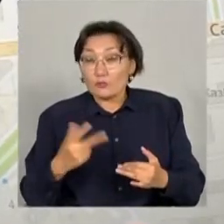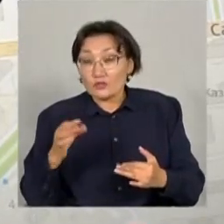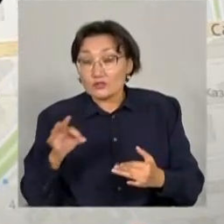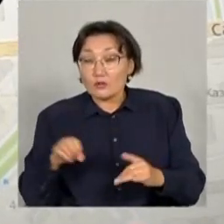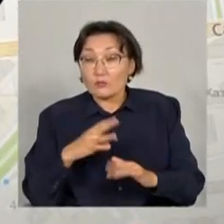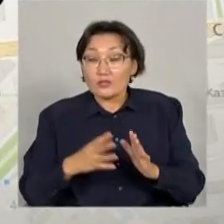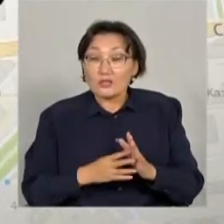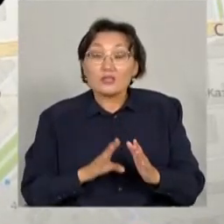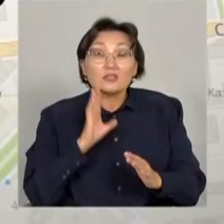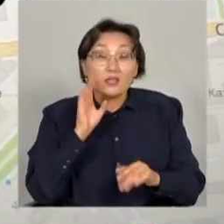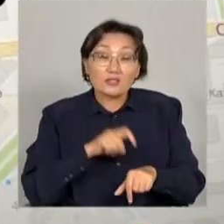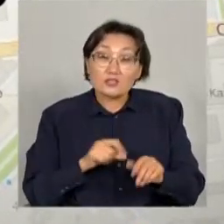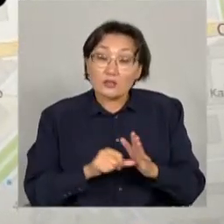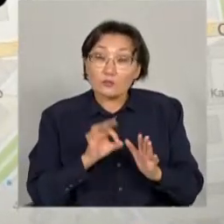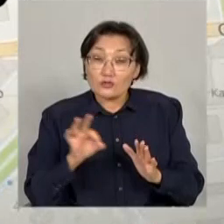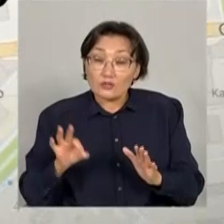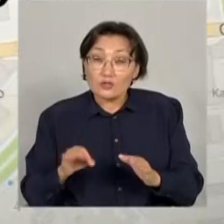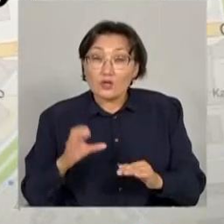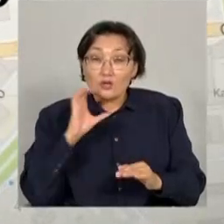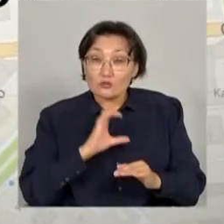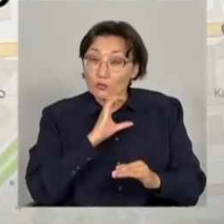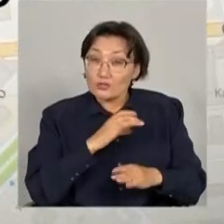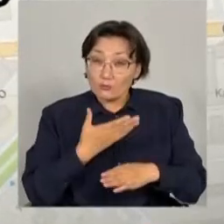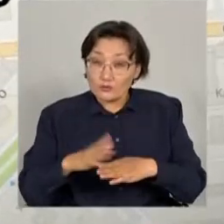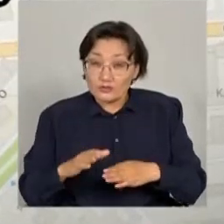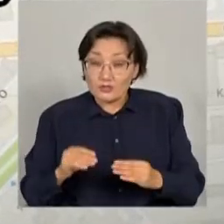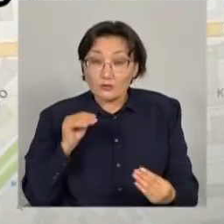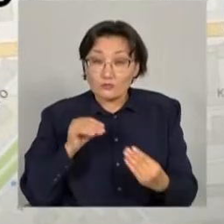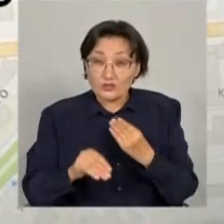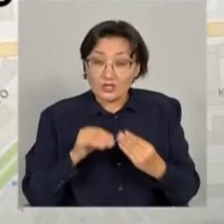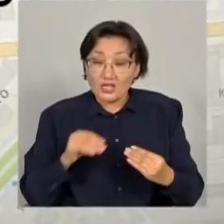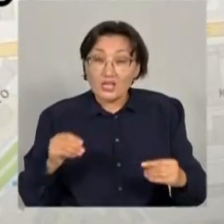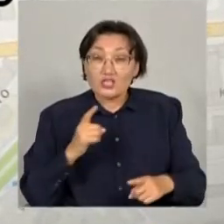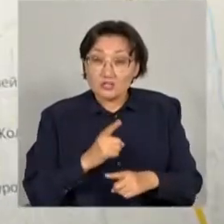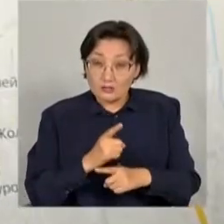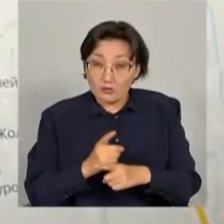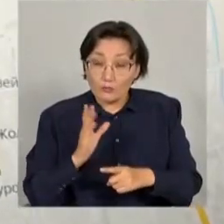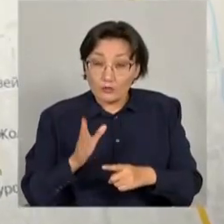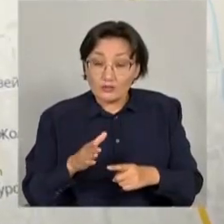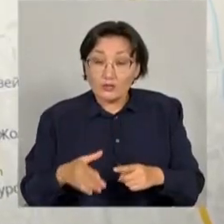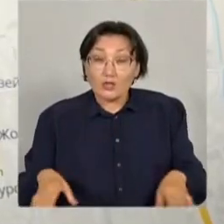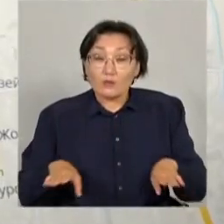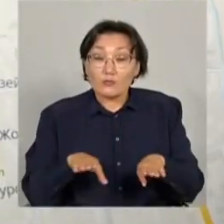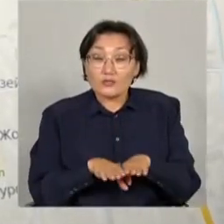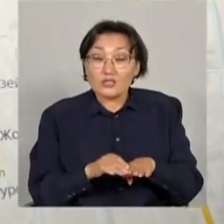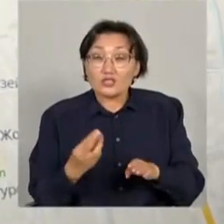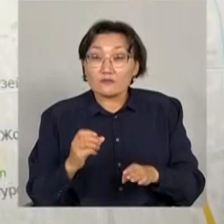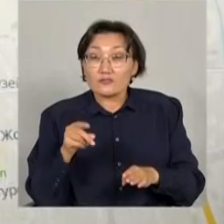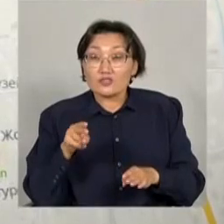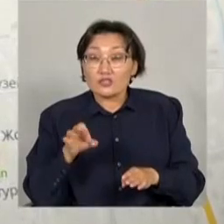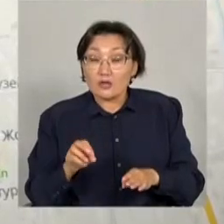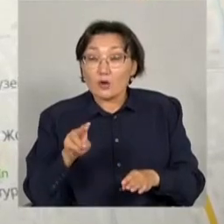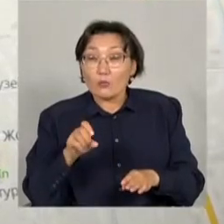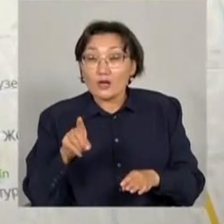шілде таңғы 6-ға дейін даңғылдың солтүстік жағында көлік қозғалысына шектеу қойылады. Жабық учаскені Шевченко,